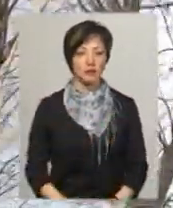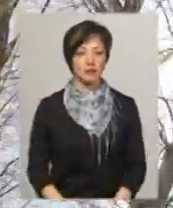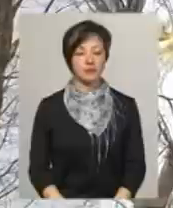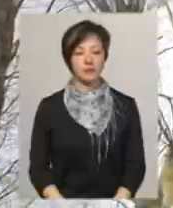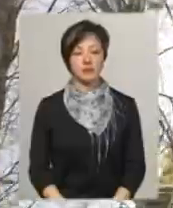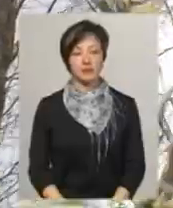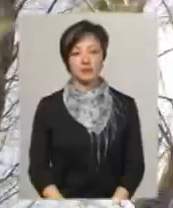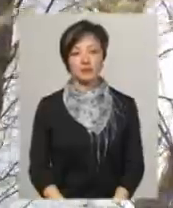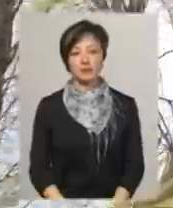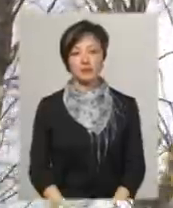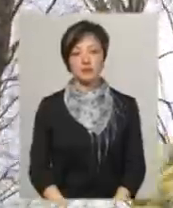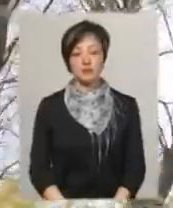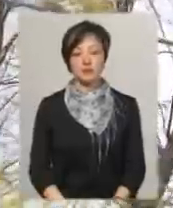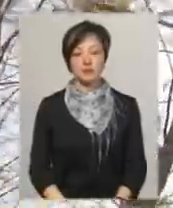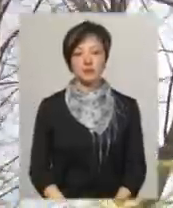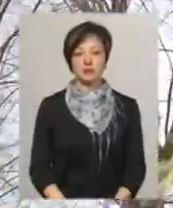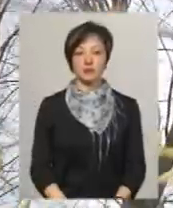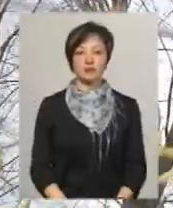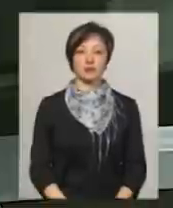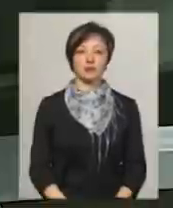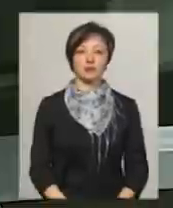Поробок, Олександр Горішевський, новини Поділля Центр.